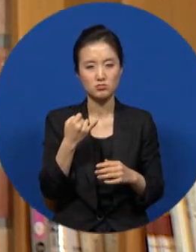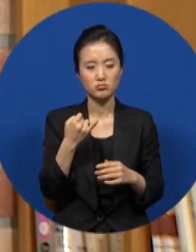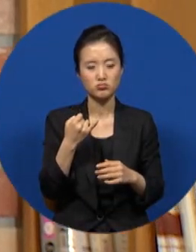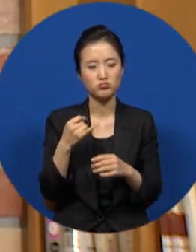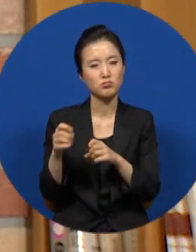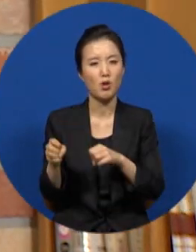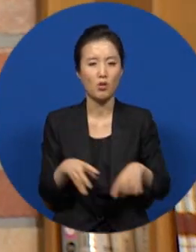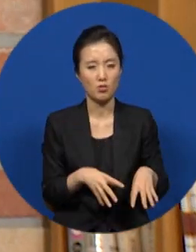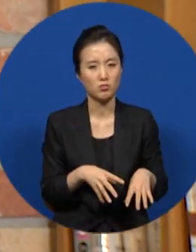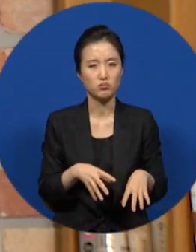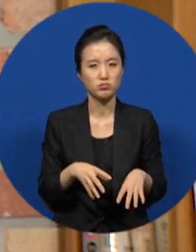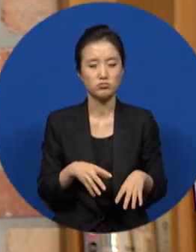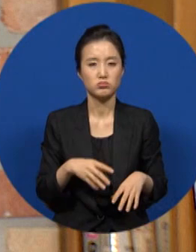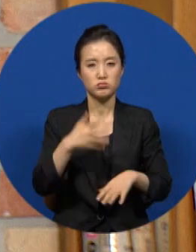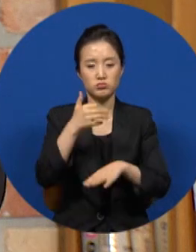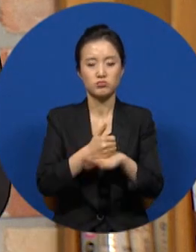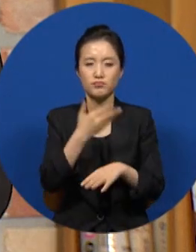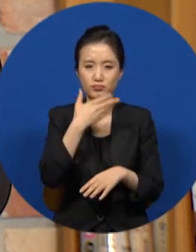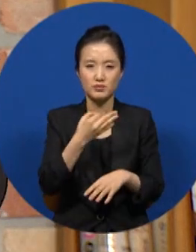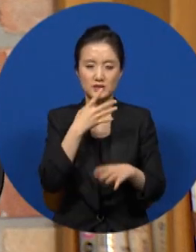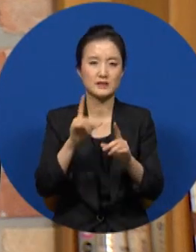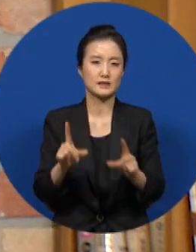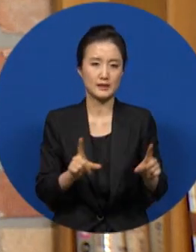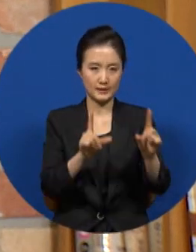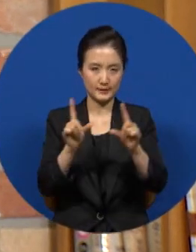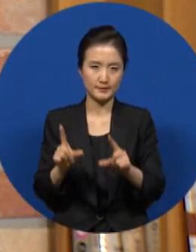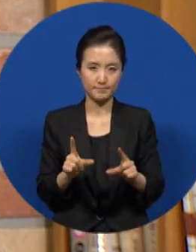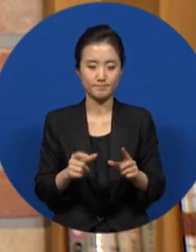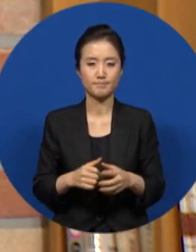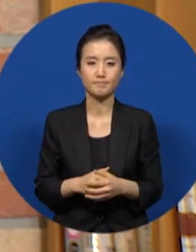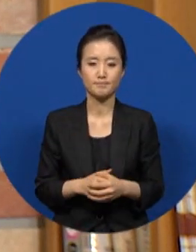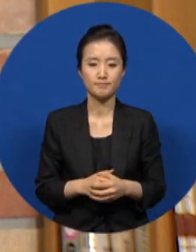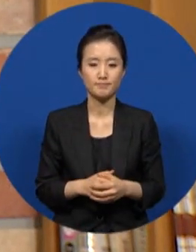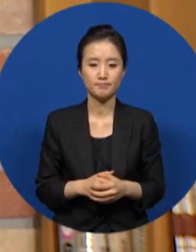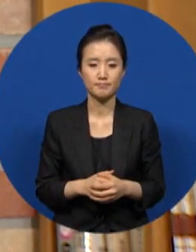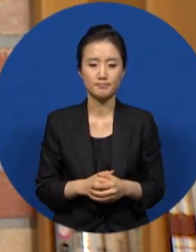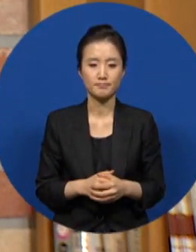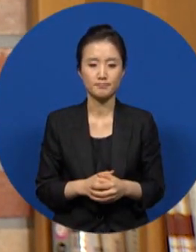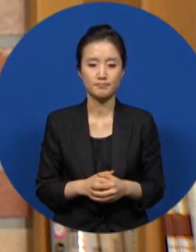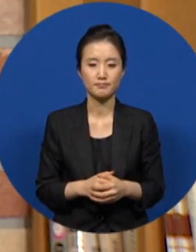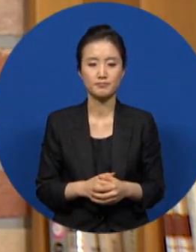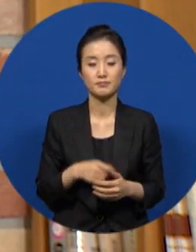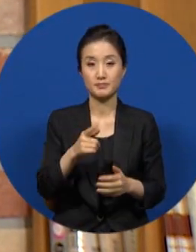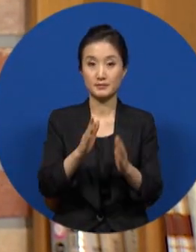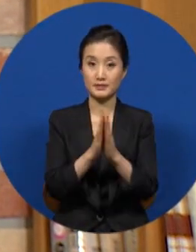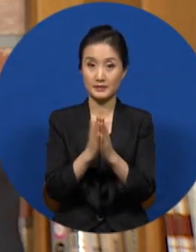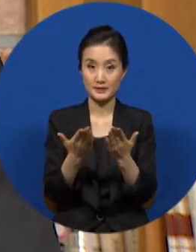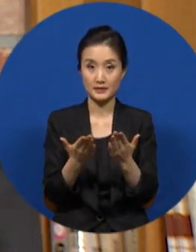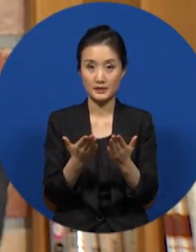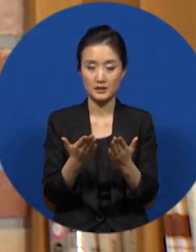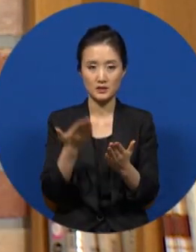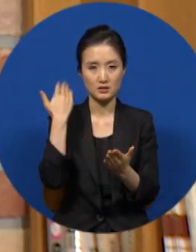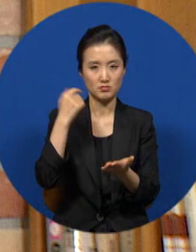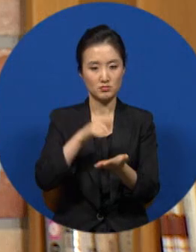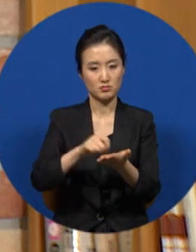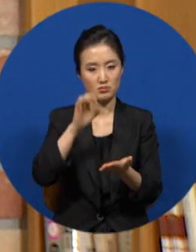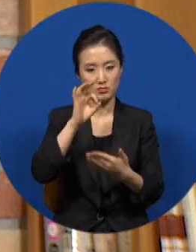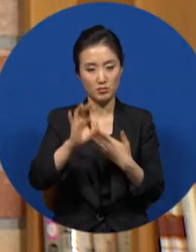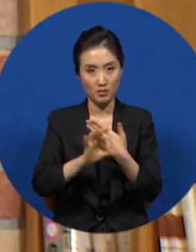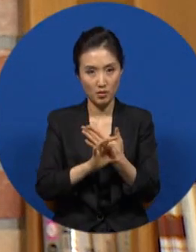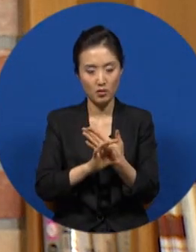그 노년에 쓴 책이 파요부란 책이 있습니다. 깨어질 파자 기와요자 선비부자. 그래서 깨어진